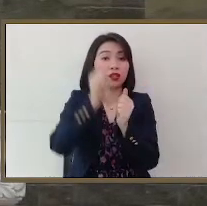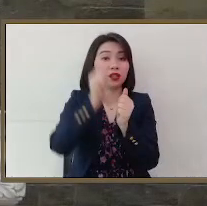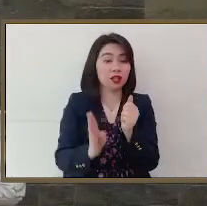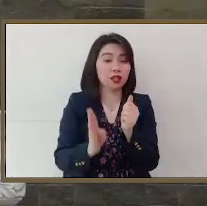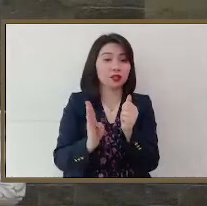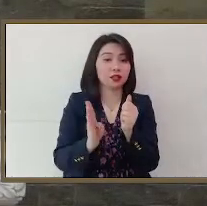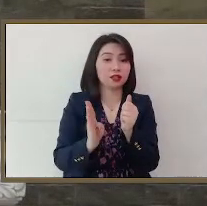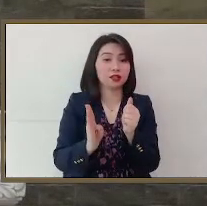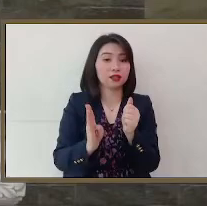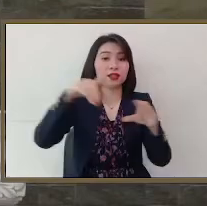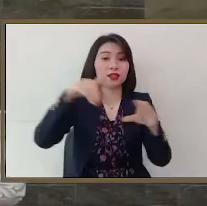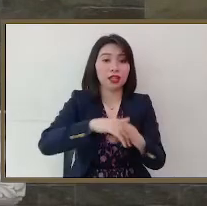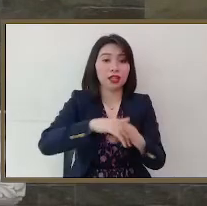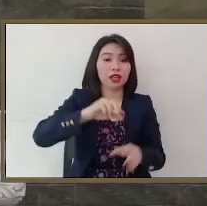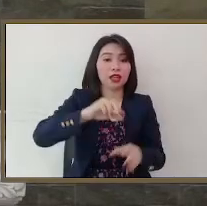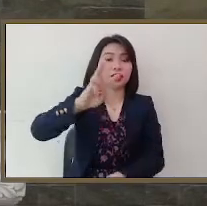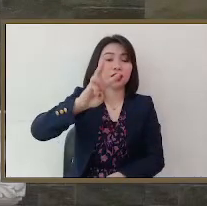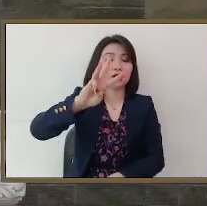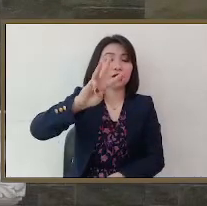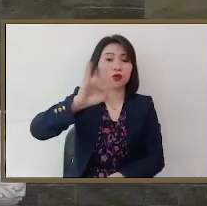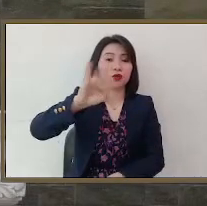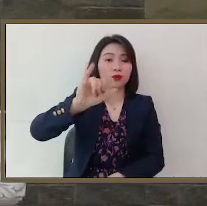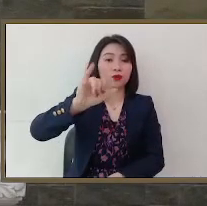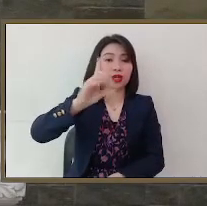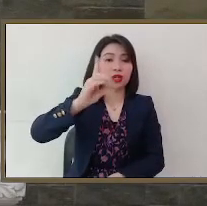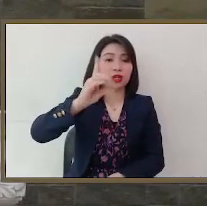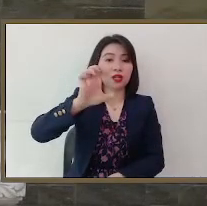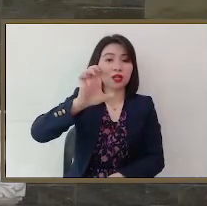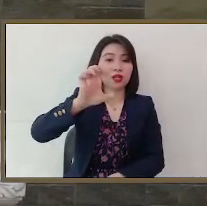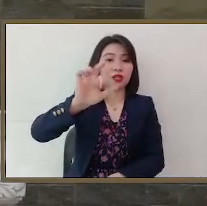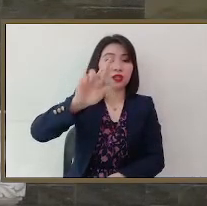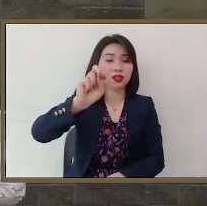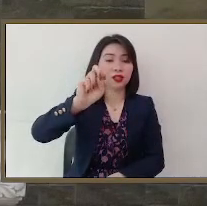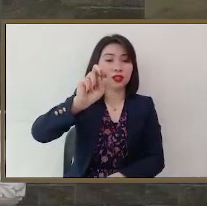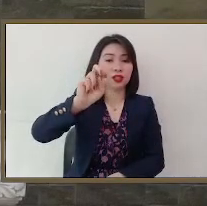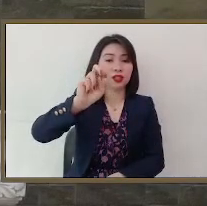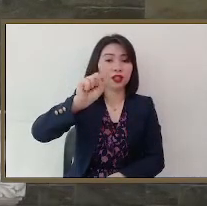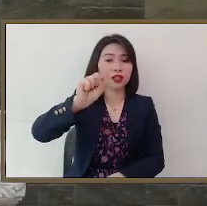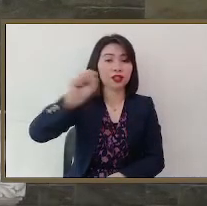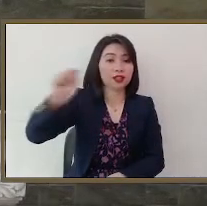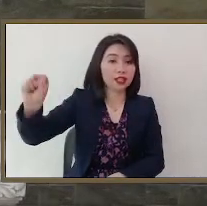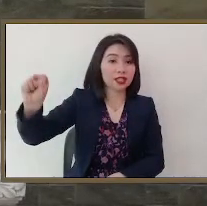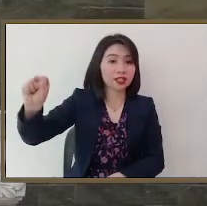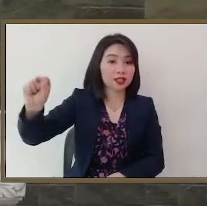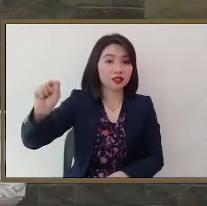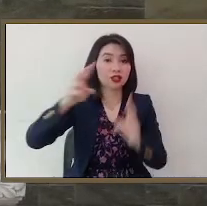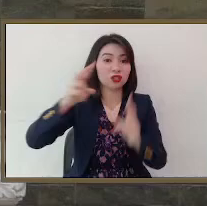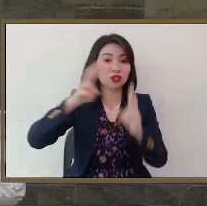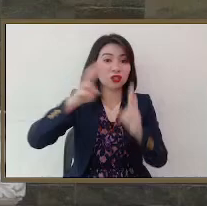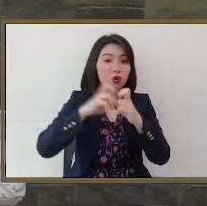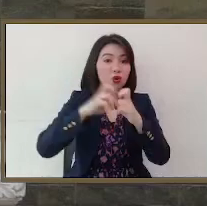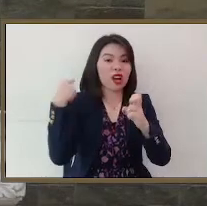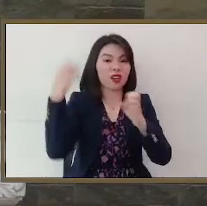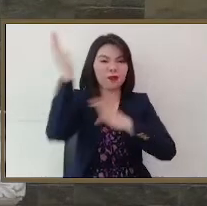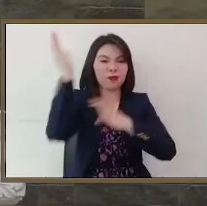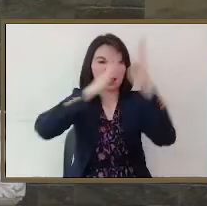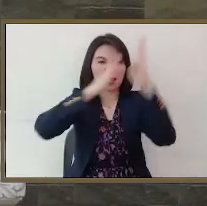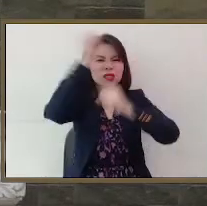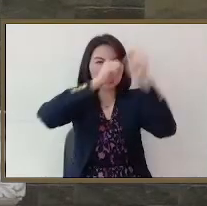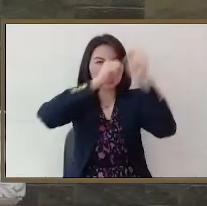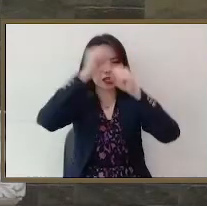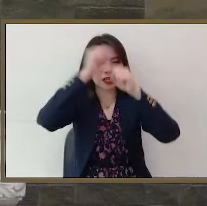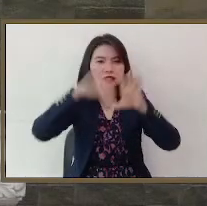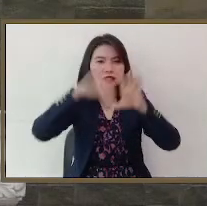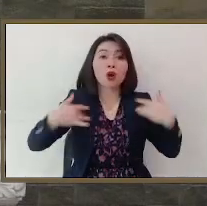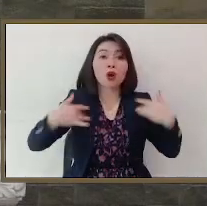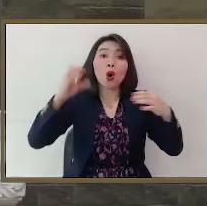Diyos, sa disyerto, or sa wilderness, bagamat merong struggle, or nais mo sa loob ng